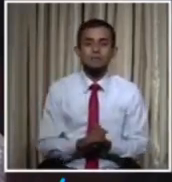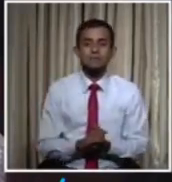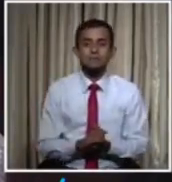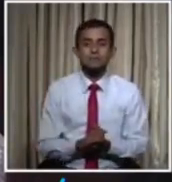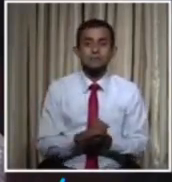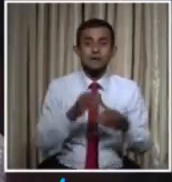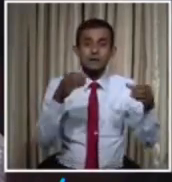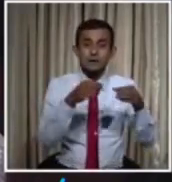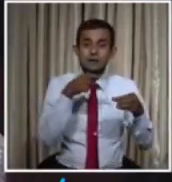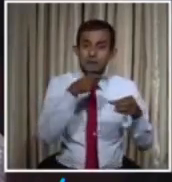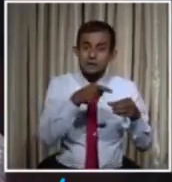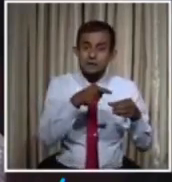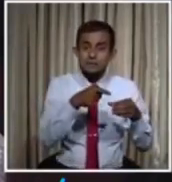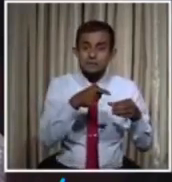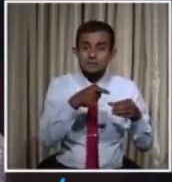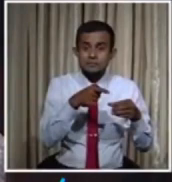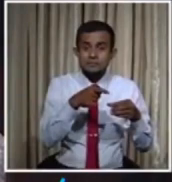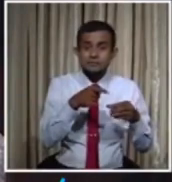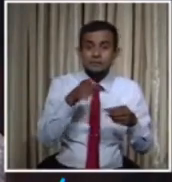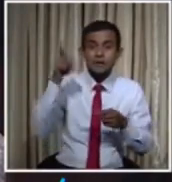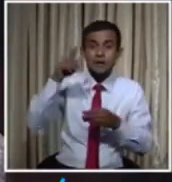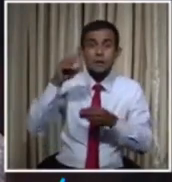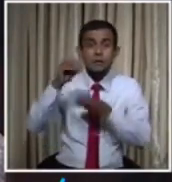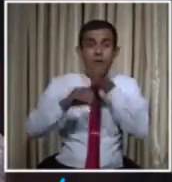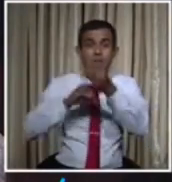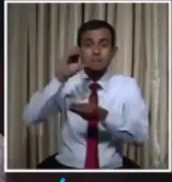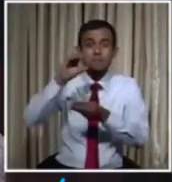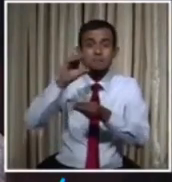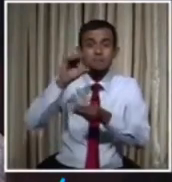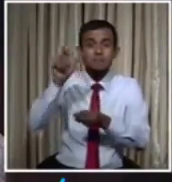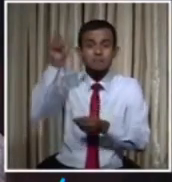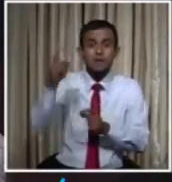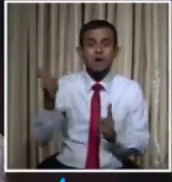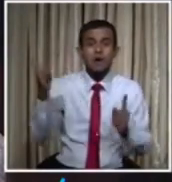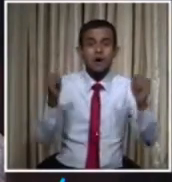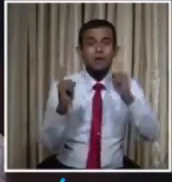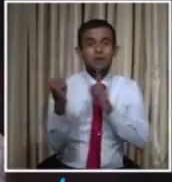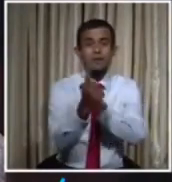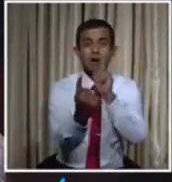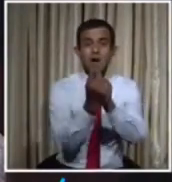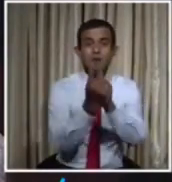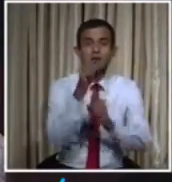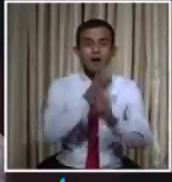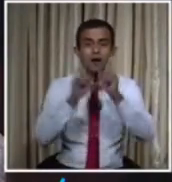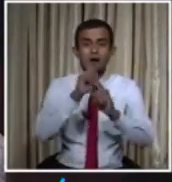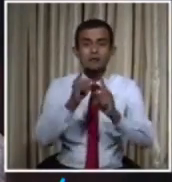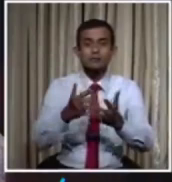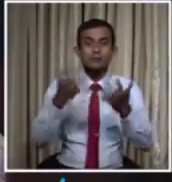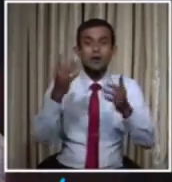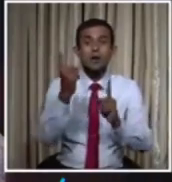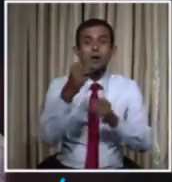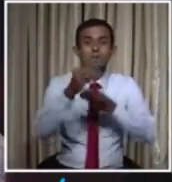ඒ ටීම් එක ඒ ආයෝජන ආයෝජකින් සමග සාකච්ඡා කරලා බහුතර